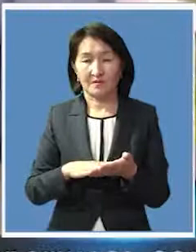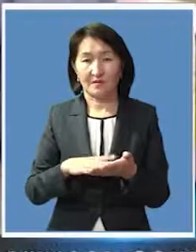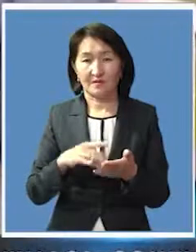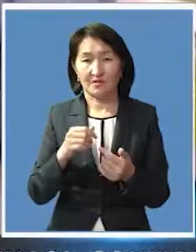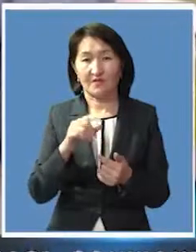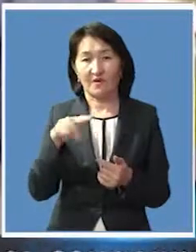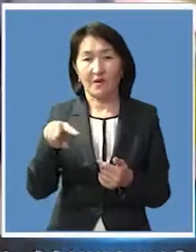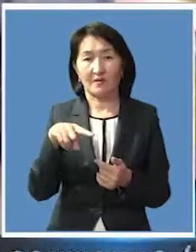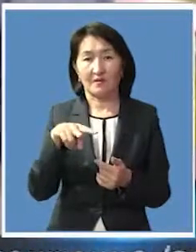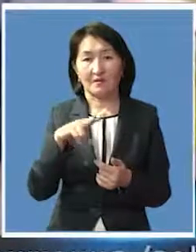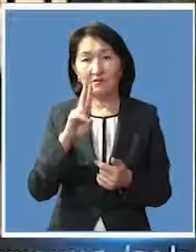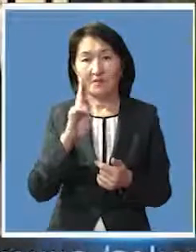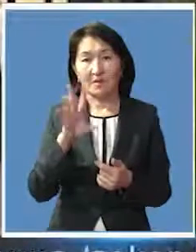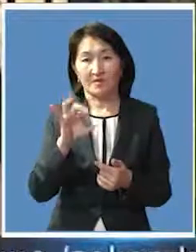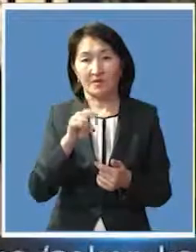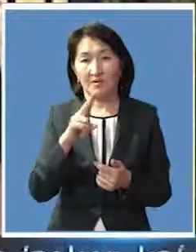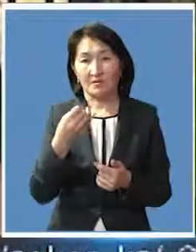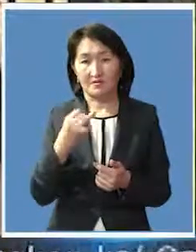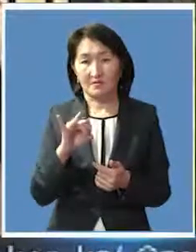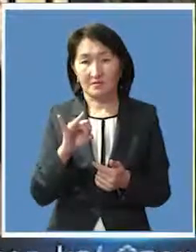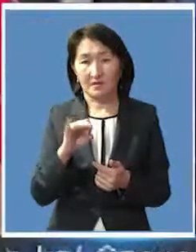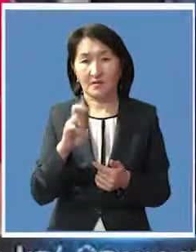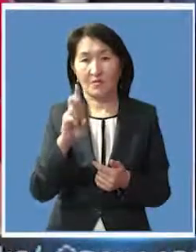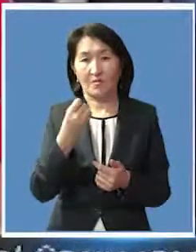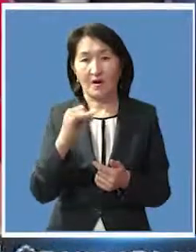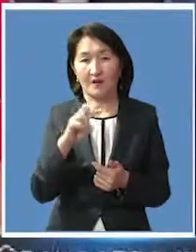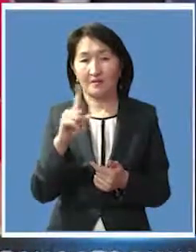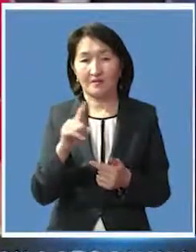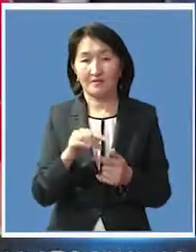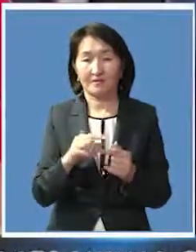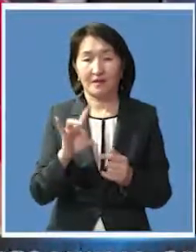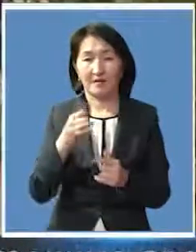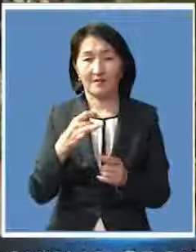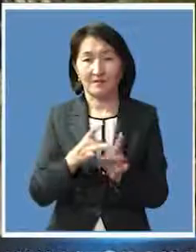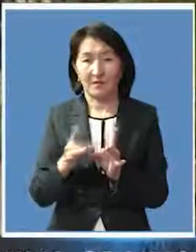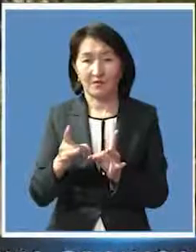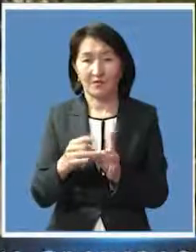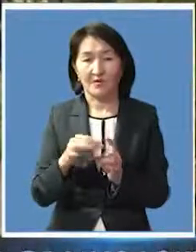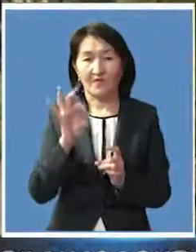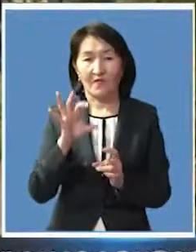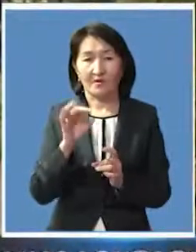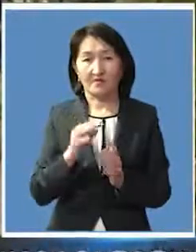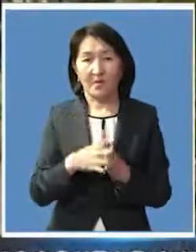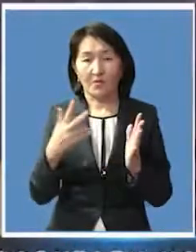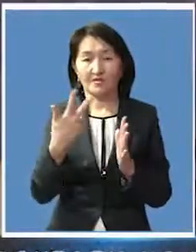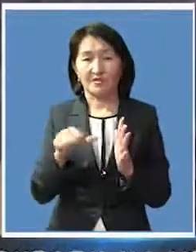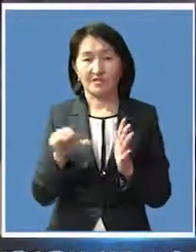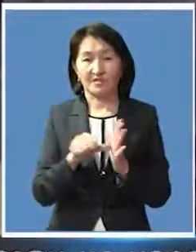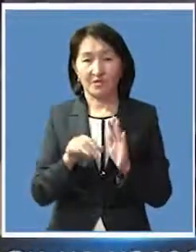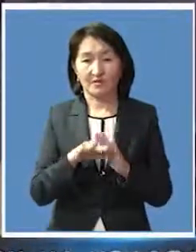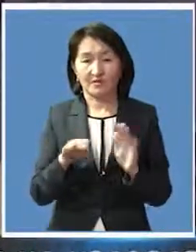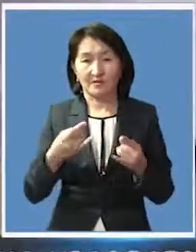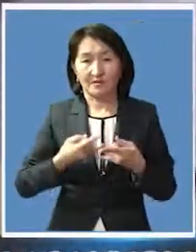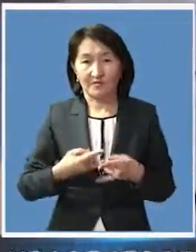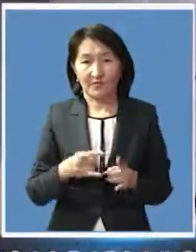лично поздравил аким района и отметил важность данного мероприятия. В октябре месяце на свет появилось около 36 детишек, посажено 80